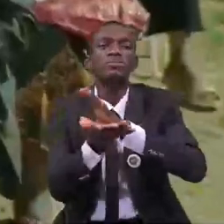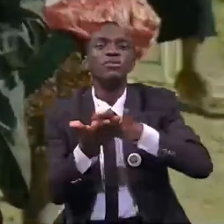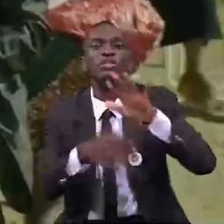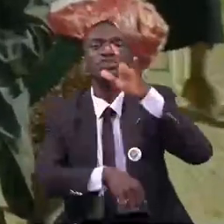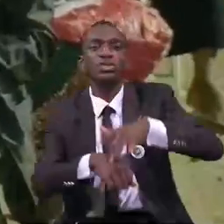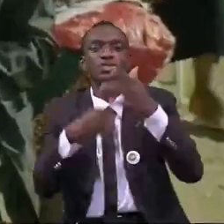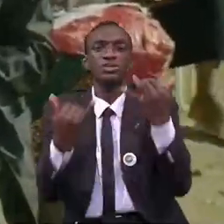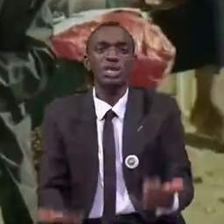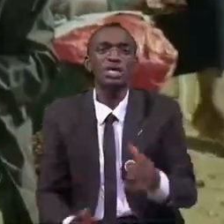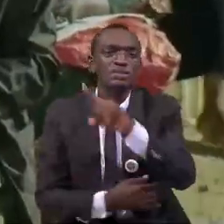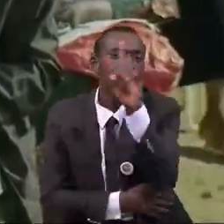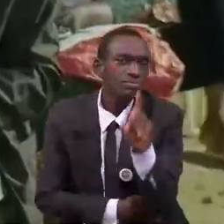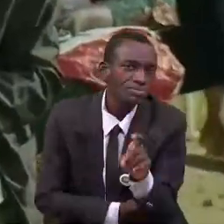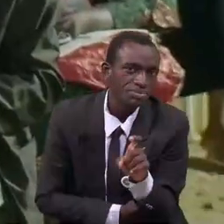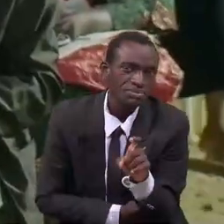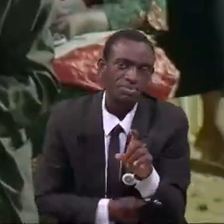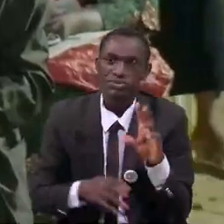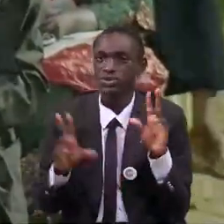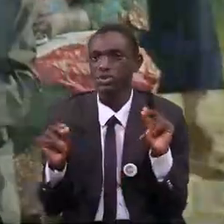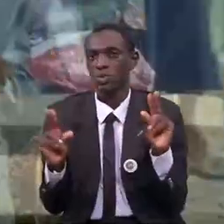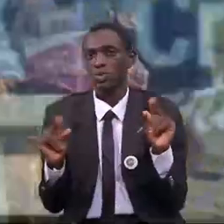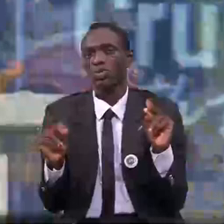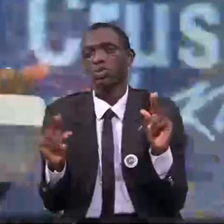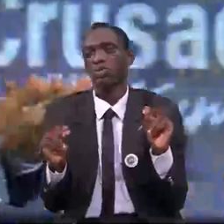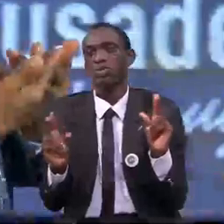de la touche div divine ce soir